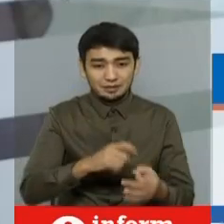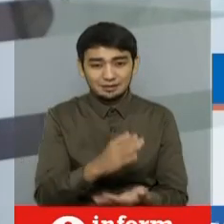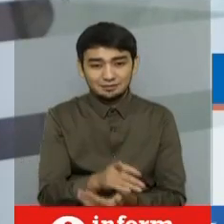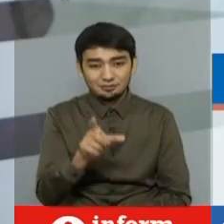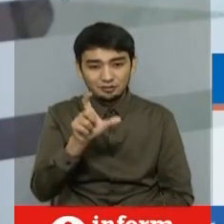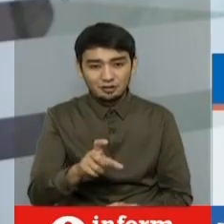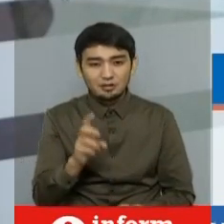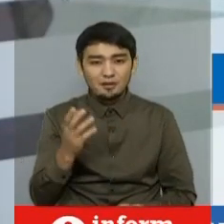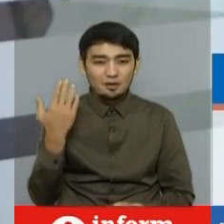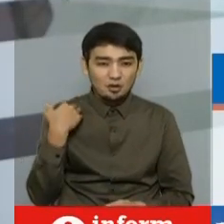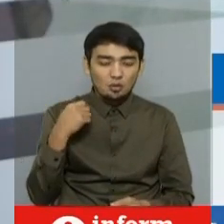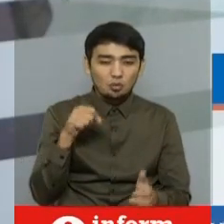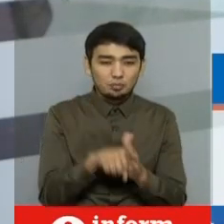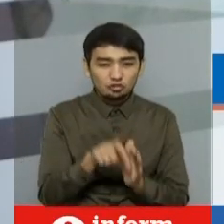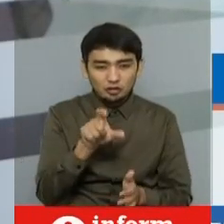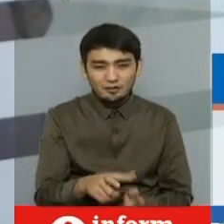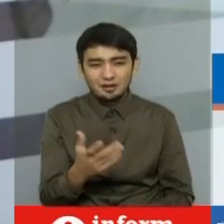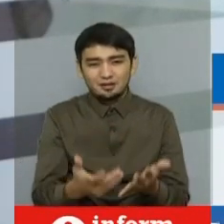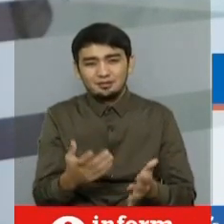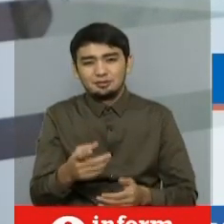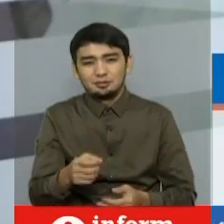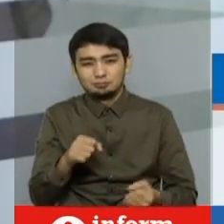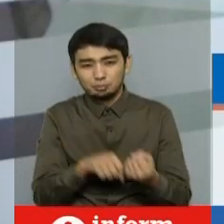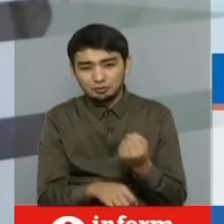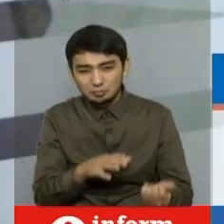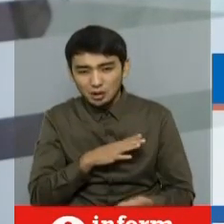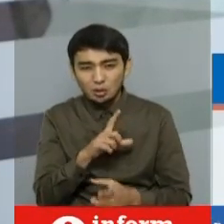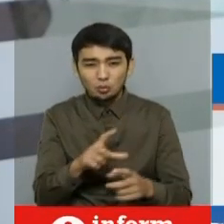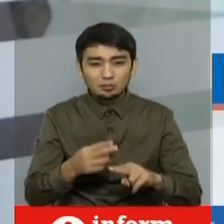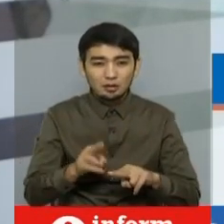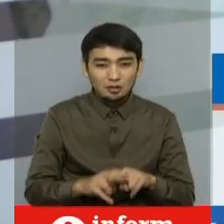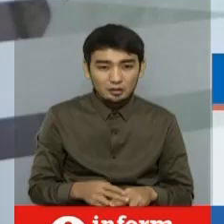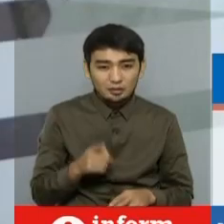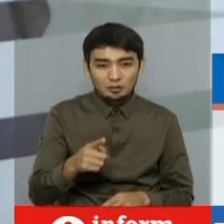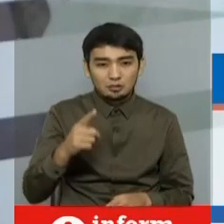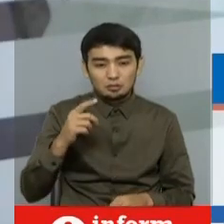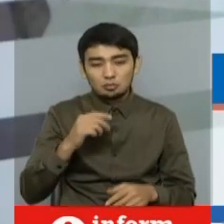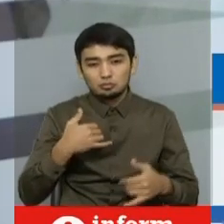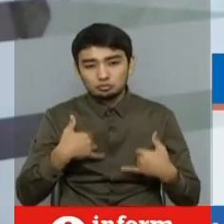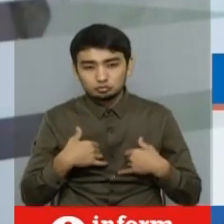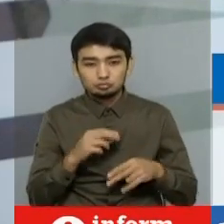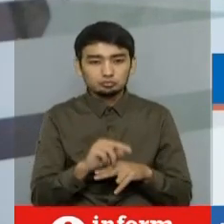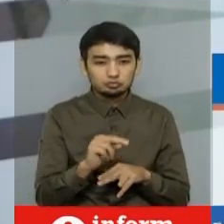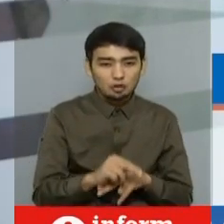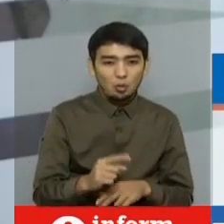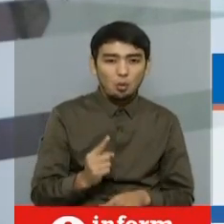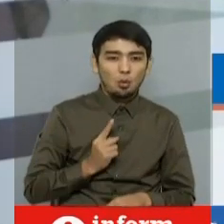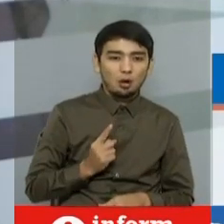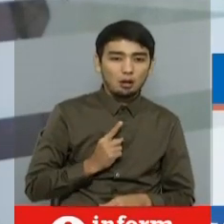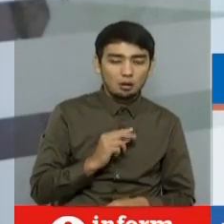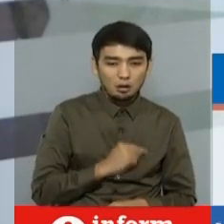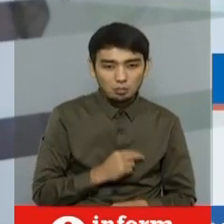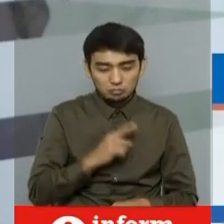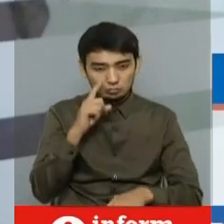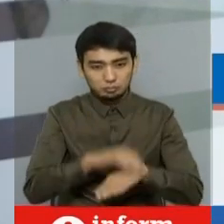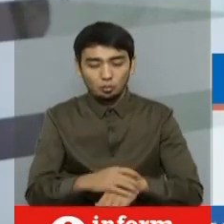өлтіру, зорлау және басқа да ауыр қылмыстар үшін қылмыстық өтеген адамдардың білім беру ұйымдарында мынау күзет қызметін көрсетіп жатқаны